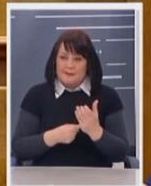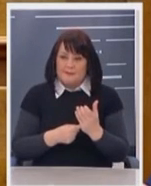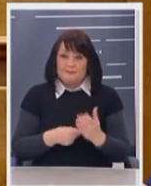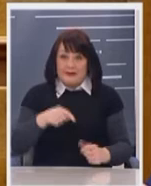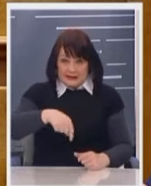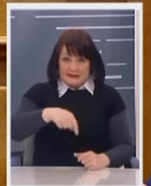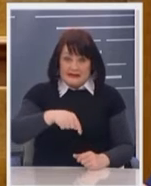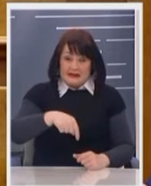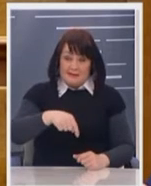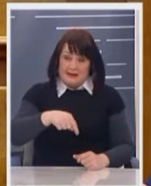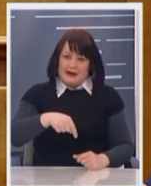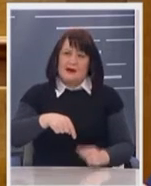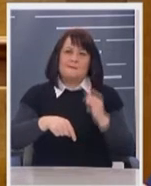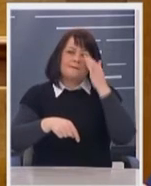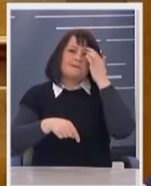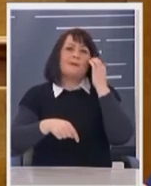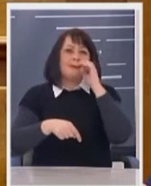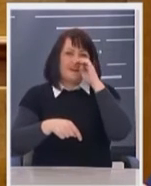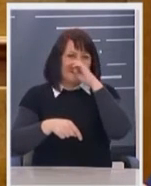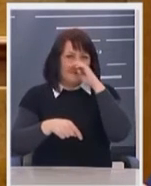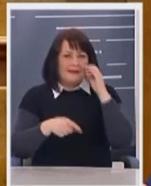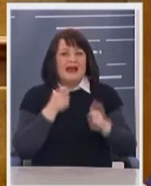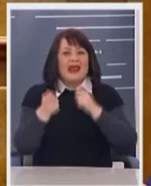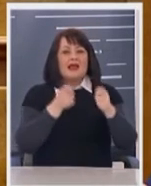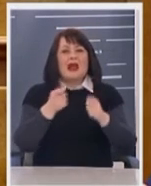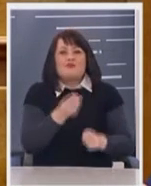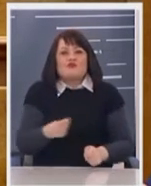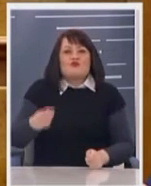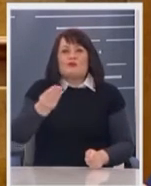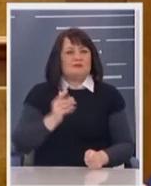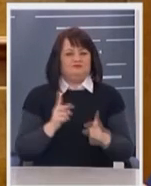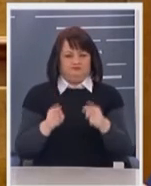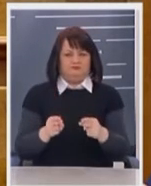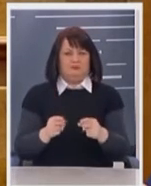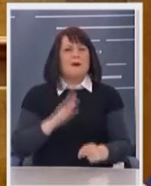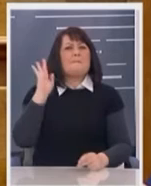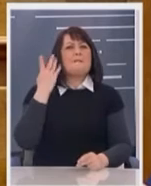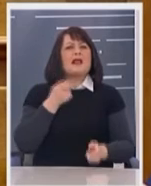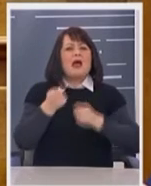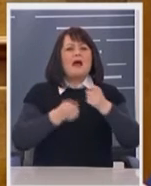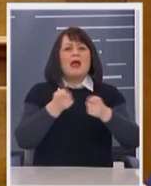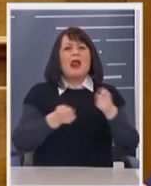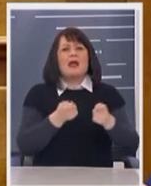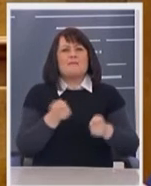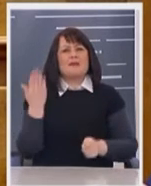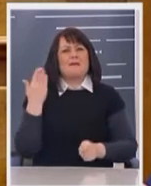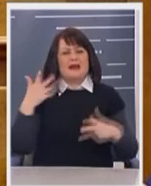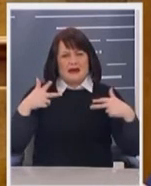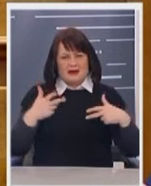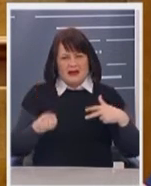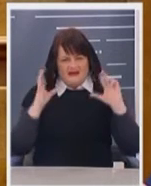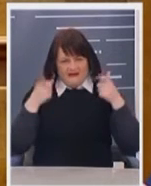Σήμερα έχουν σταματήσει να δημιουργούνται νέα χρέη. Τα παλιά χρέη που δημιουργήθηκαν στις μέρες των προηγούμενων